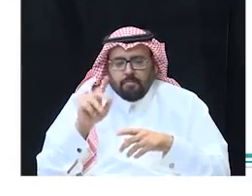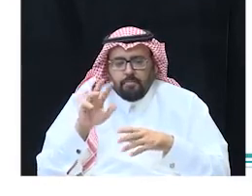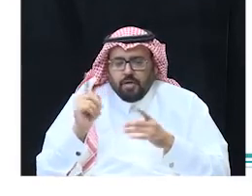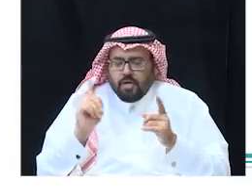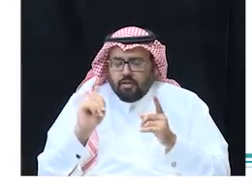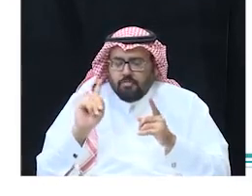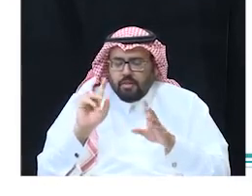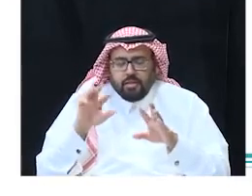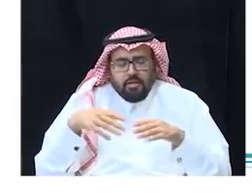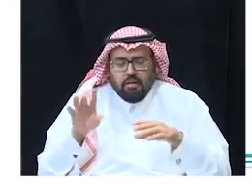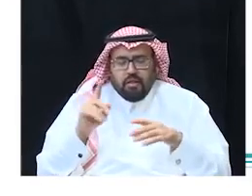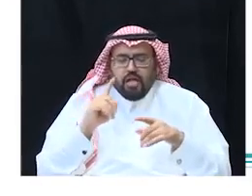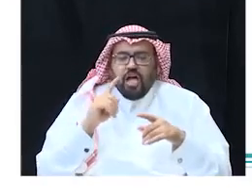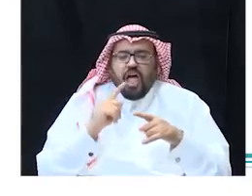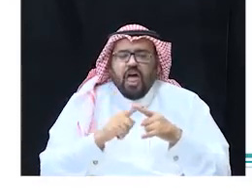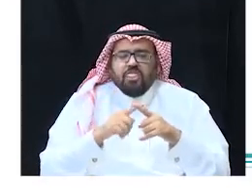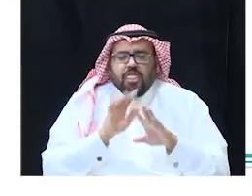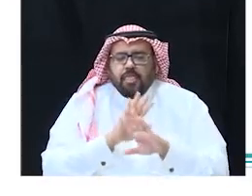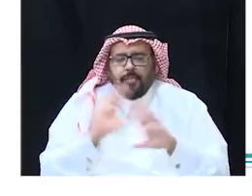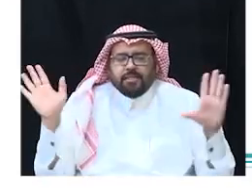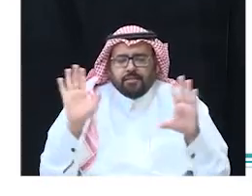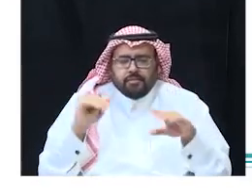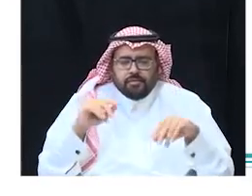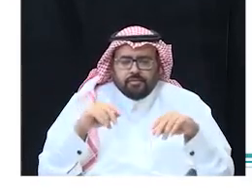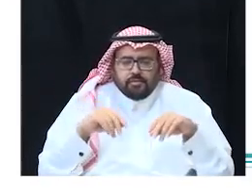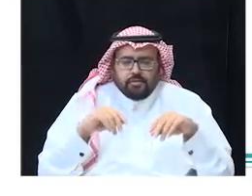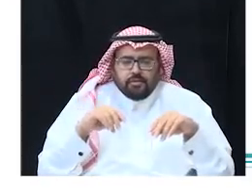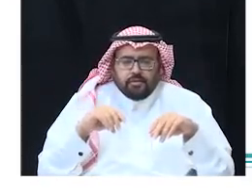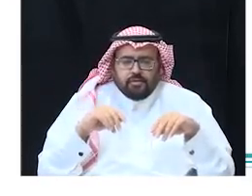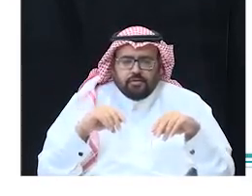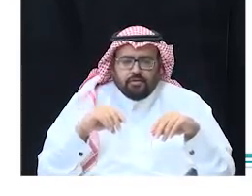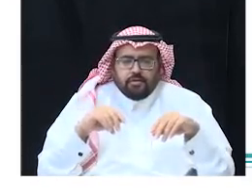المواد التي تحتوي على الحديد.